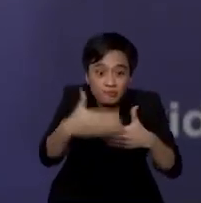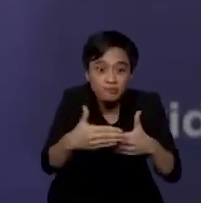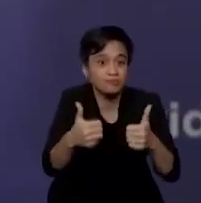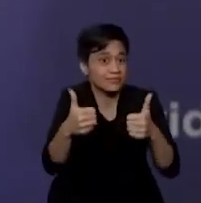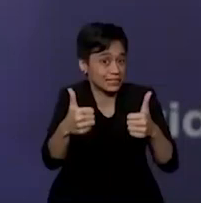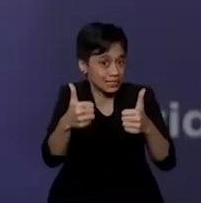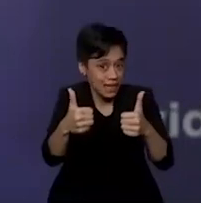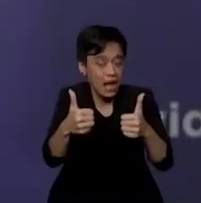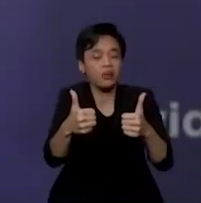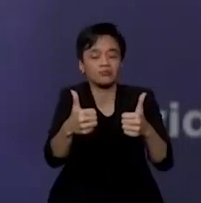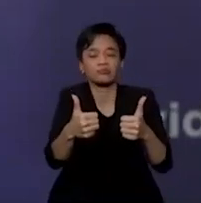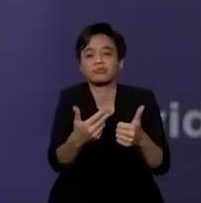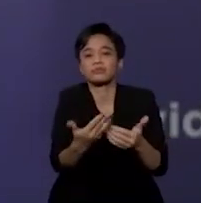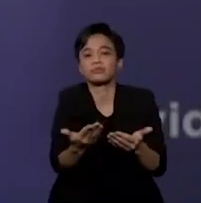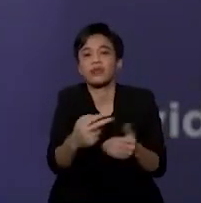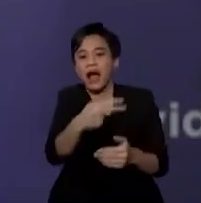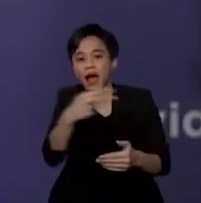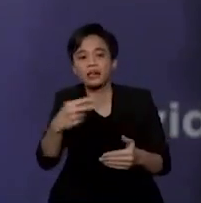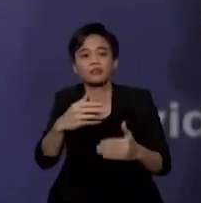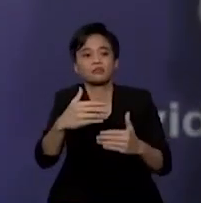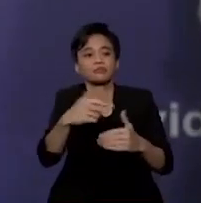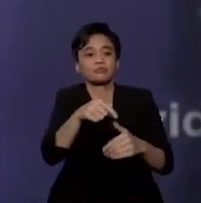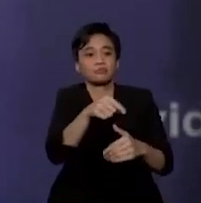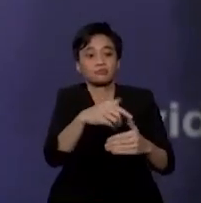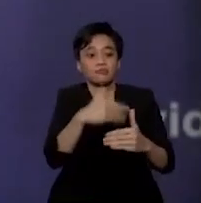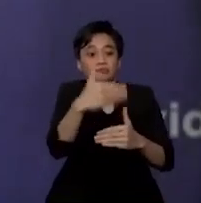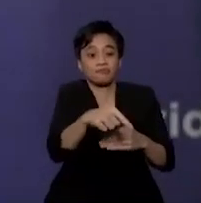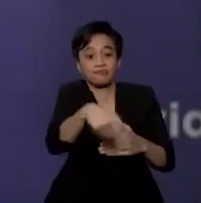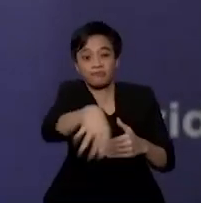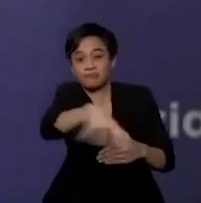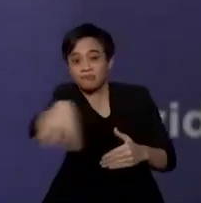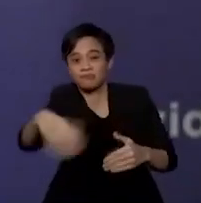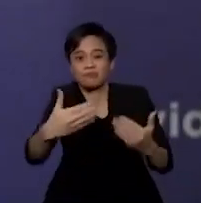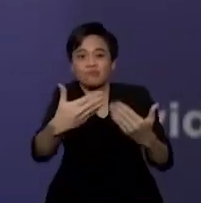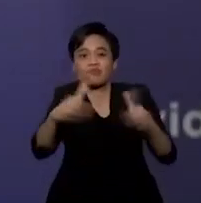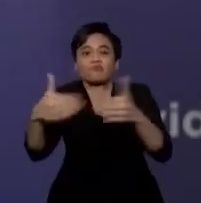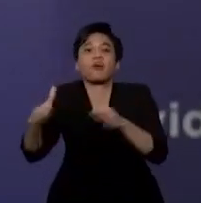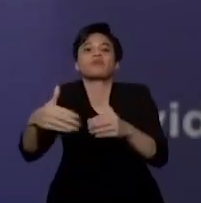COVID itu bisa dilakukan. Sekali lagi,